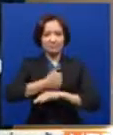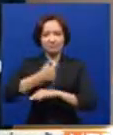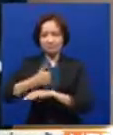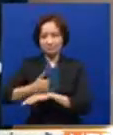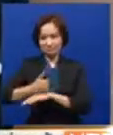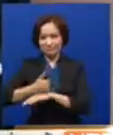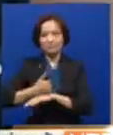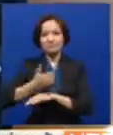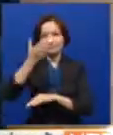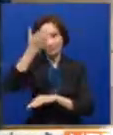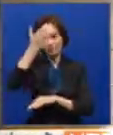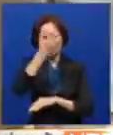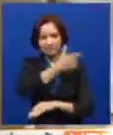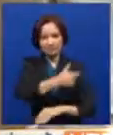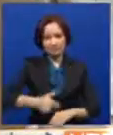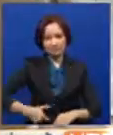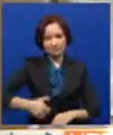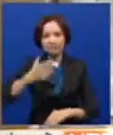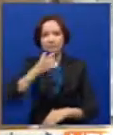จักรพรรดินีด้วย